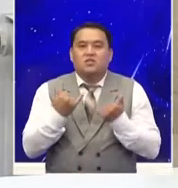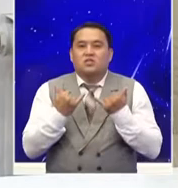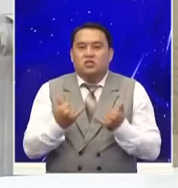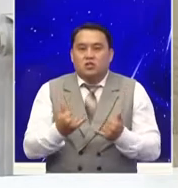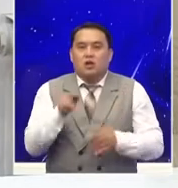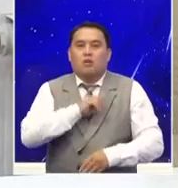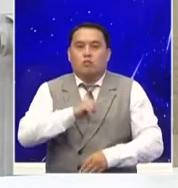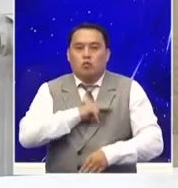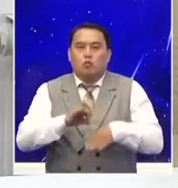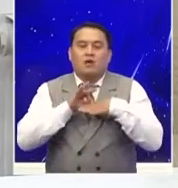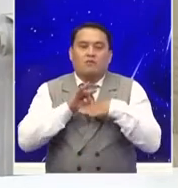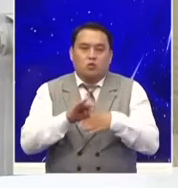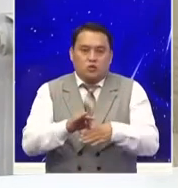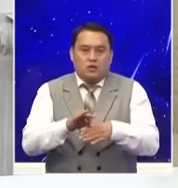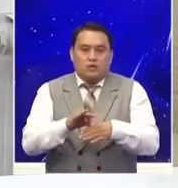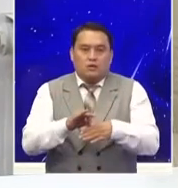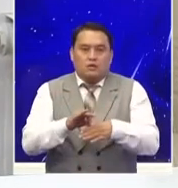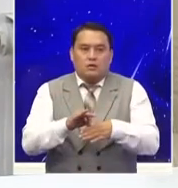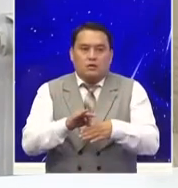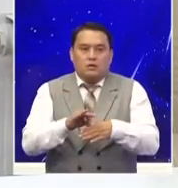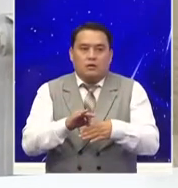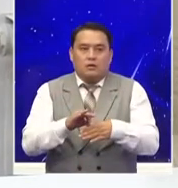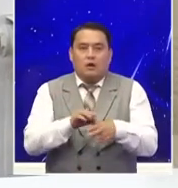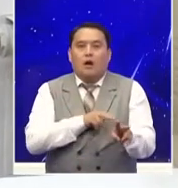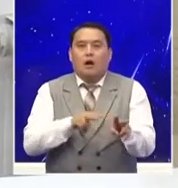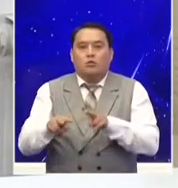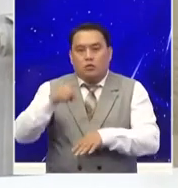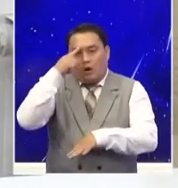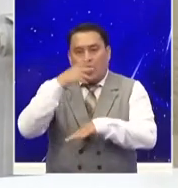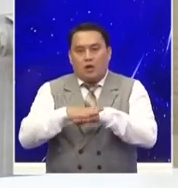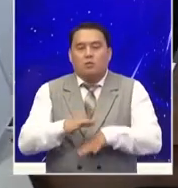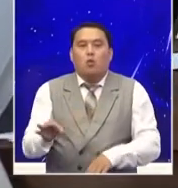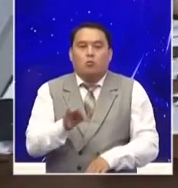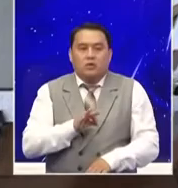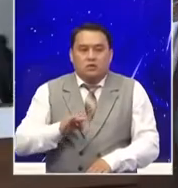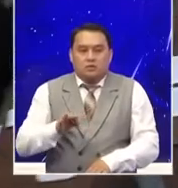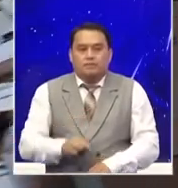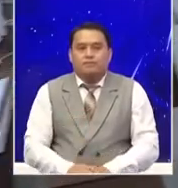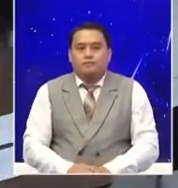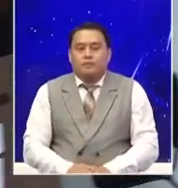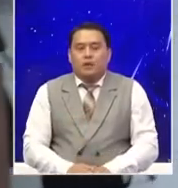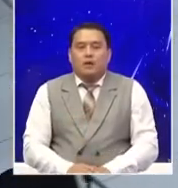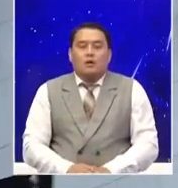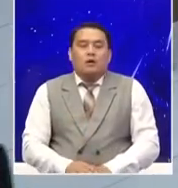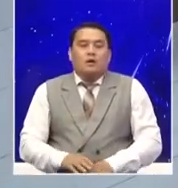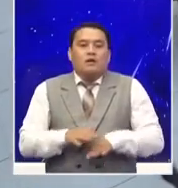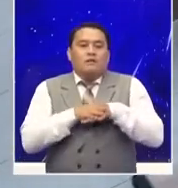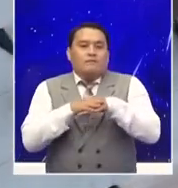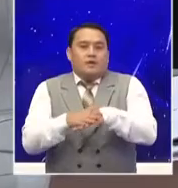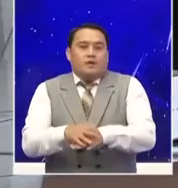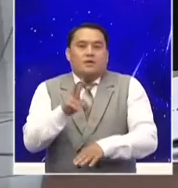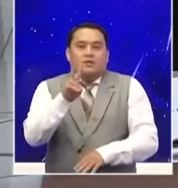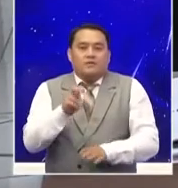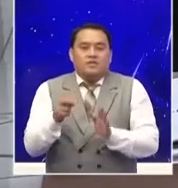работа ведется, она на контроле акима области находится. В этом году для абитуриентов выделено